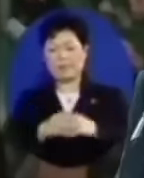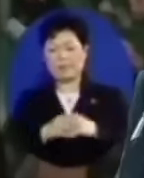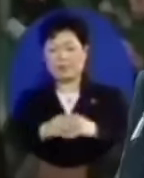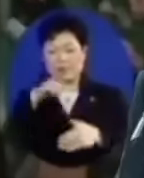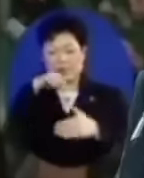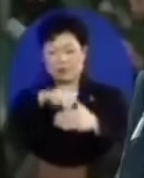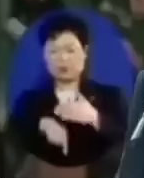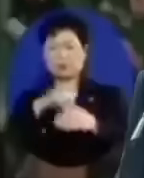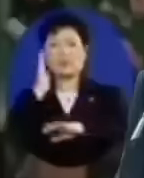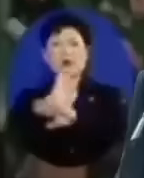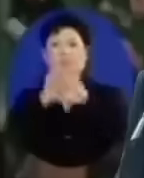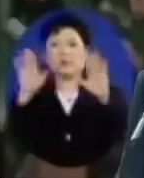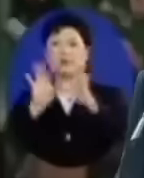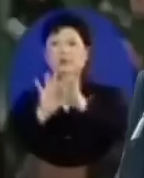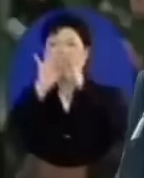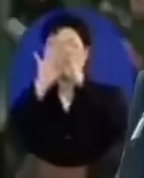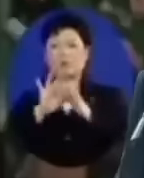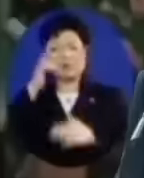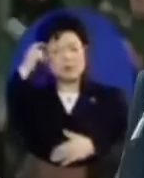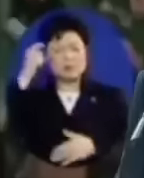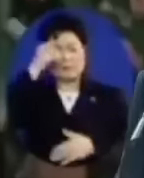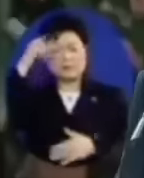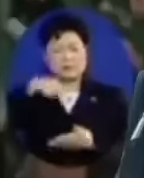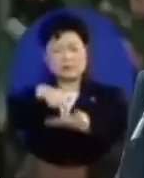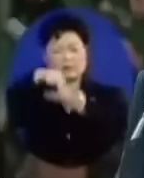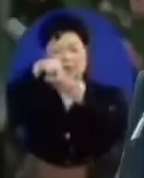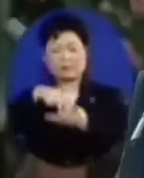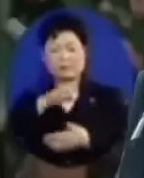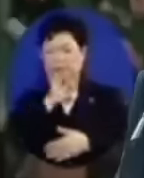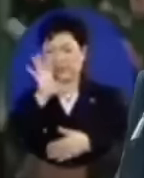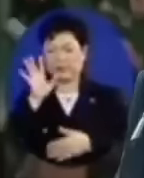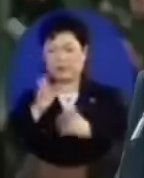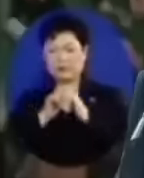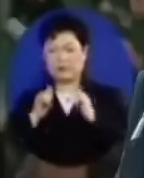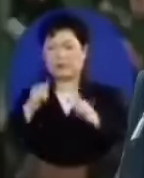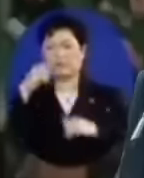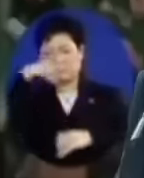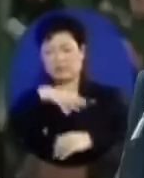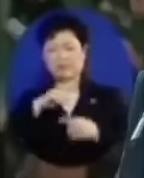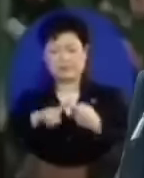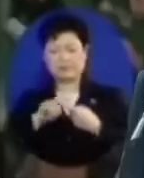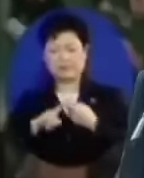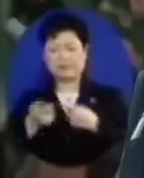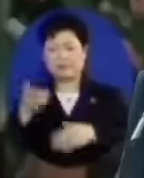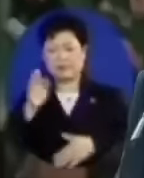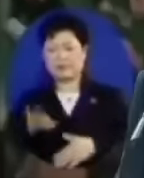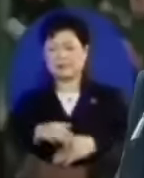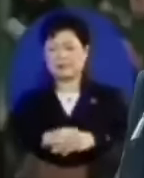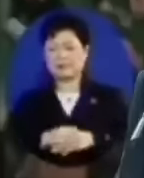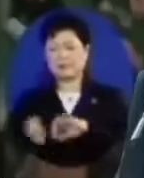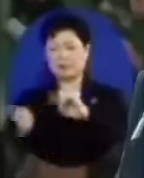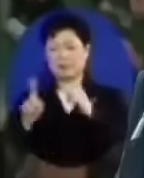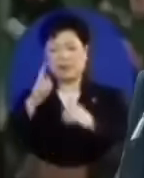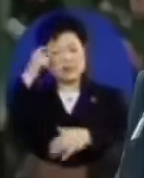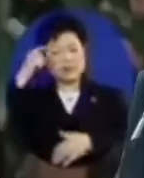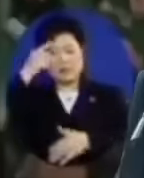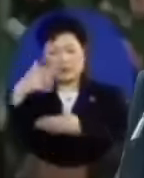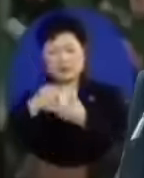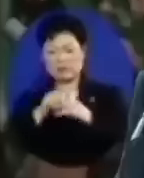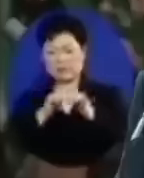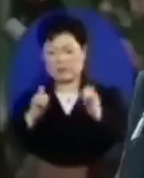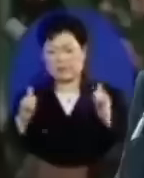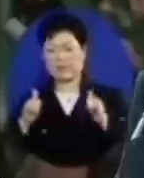하늘에 연결되는 영적인 사닥다리가 없습니다. 인간으로서 그냥 사는 것입니다. 그러나 부활한 영을 가진